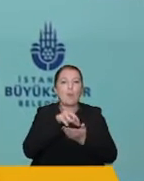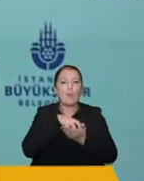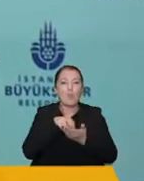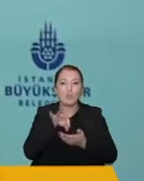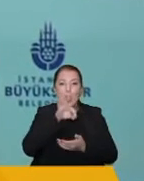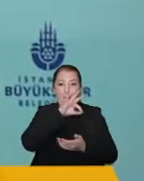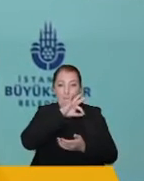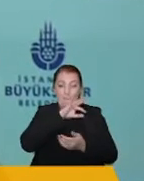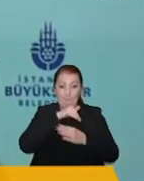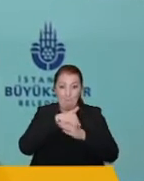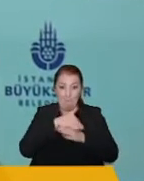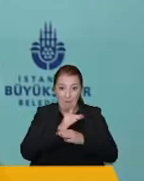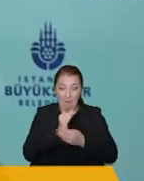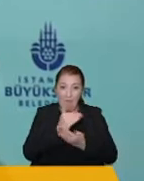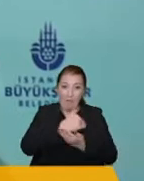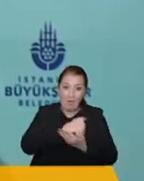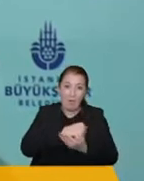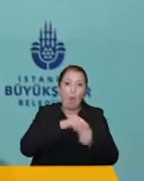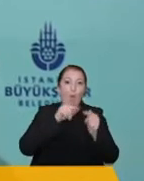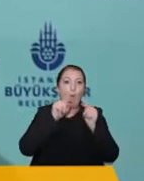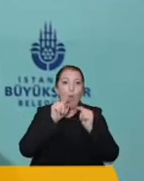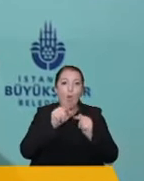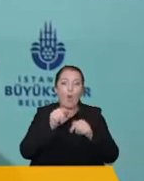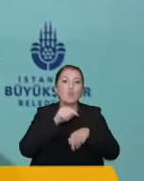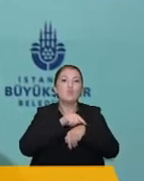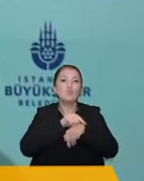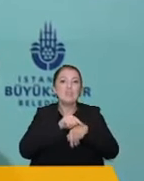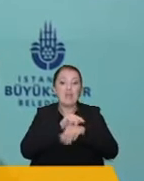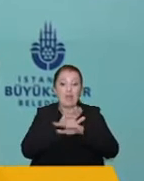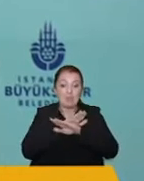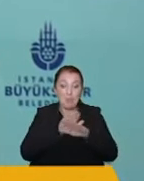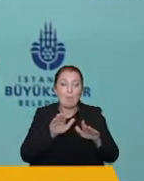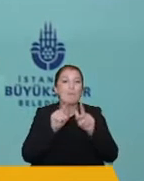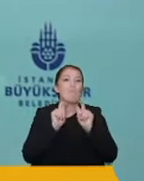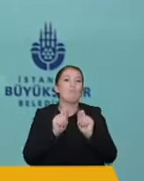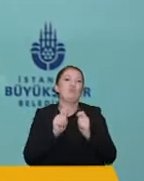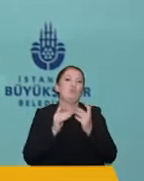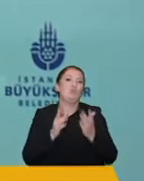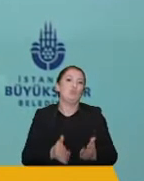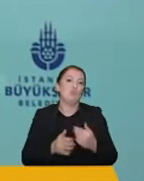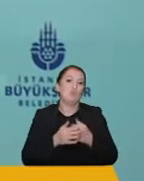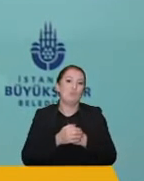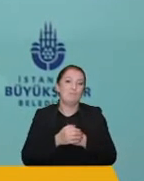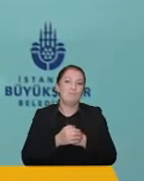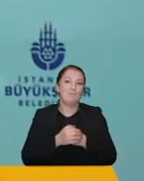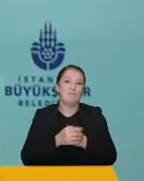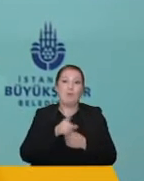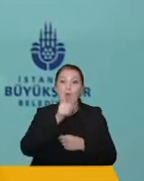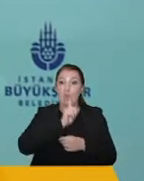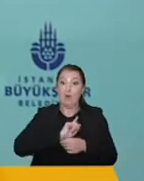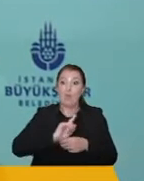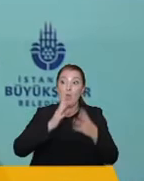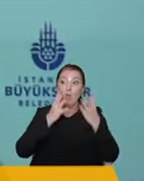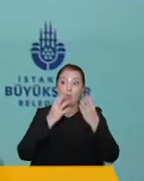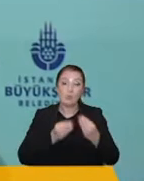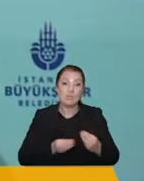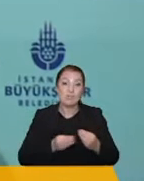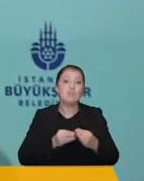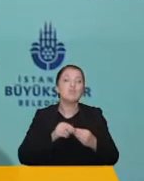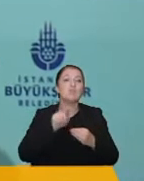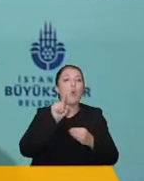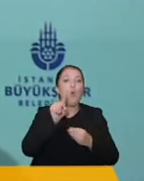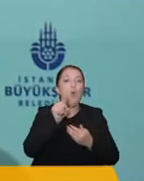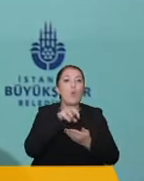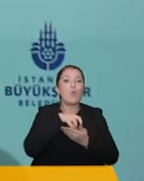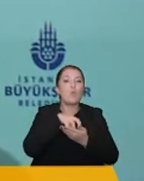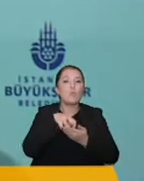pay ayırarak o sürecinizi tamamlamak durumundasınız. Aday da olursanız o